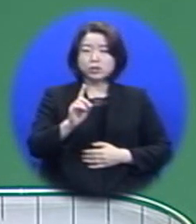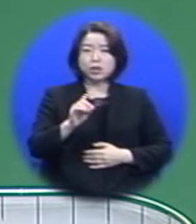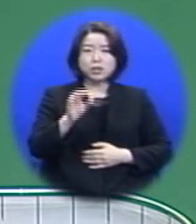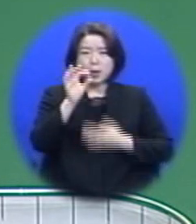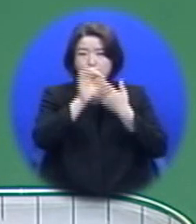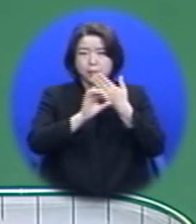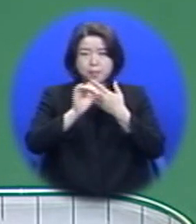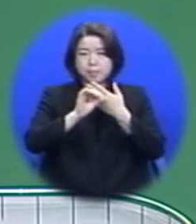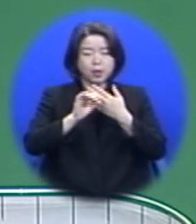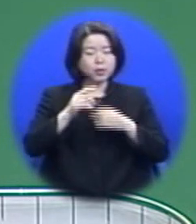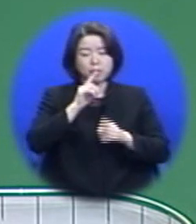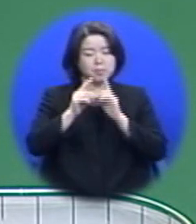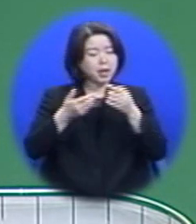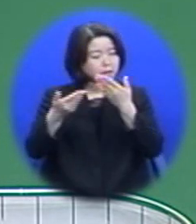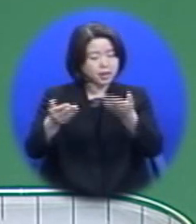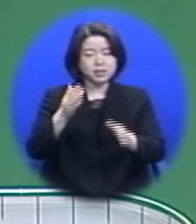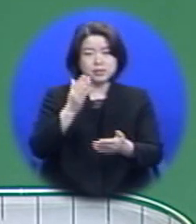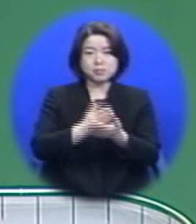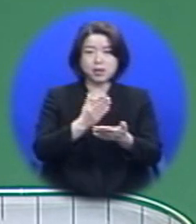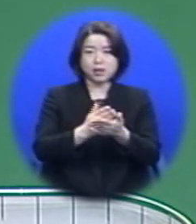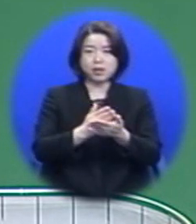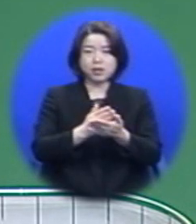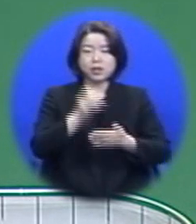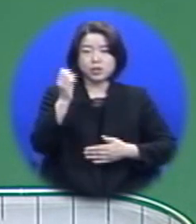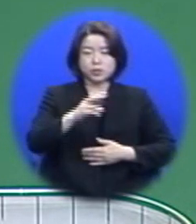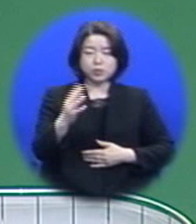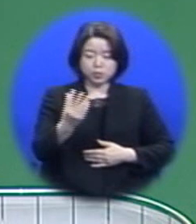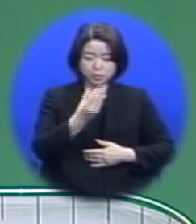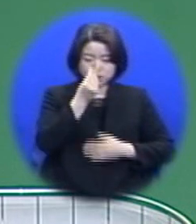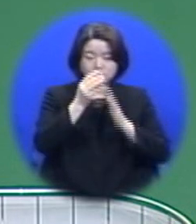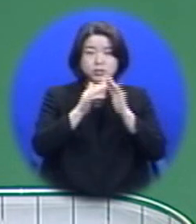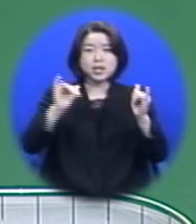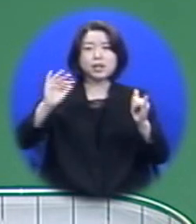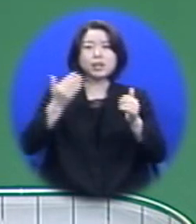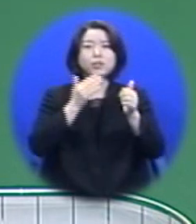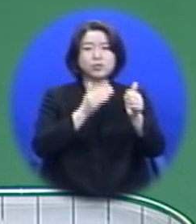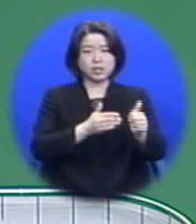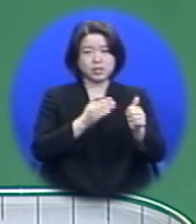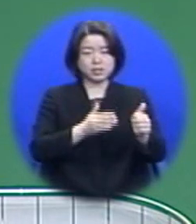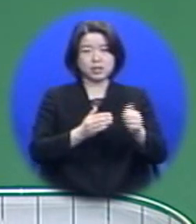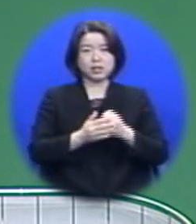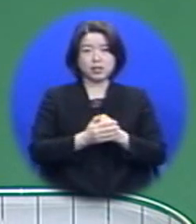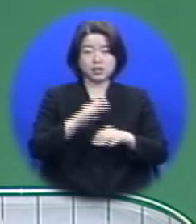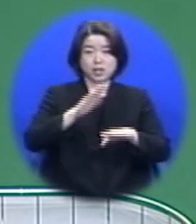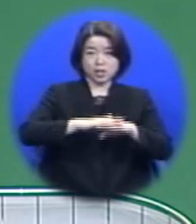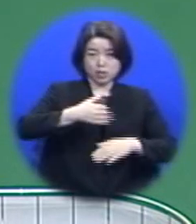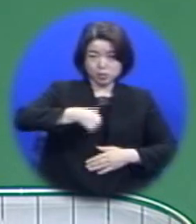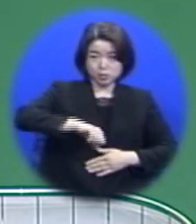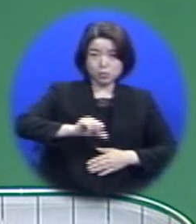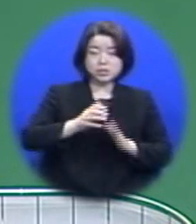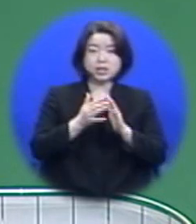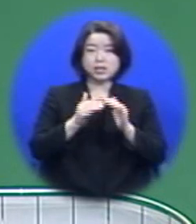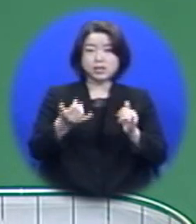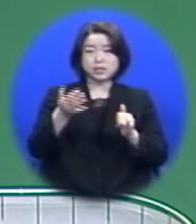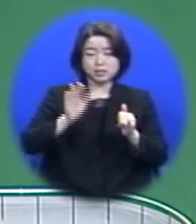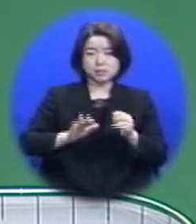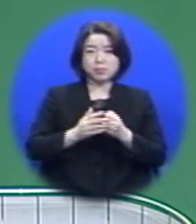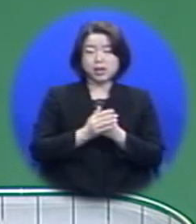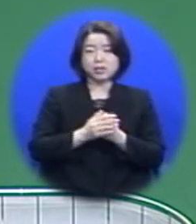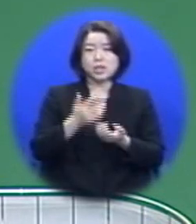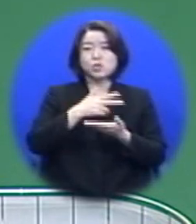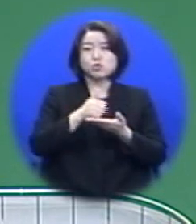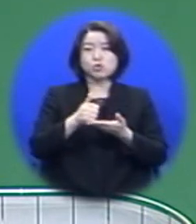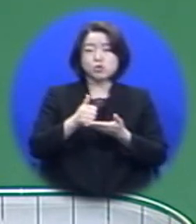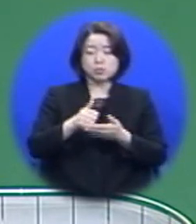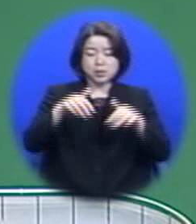하지 시게 그리고 성자가 되시게 손자만 주의 종의 길을 가는